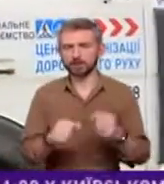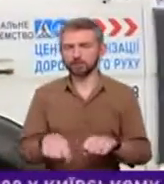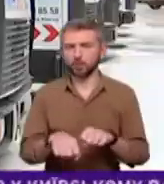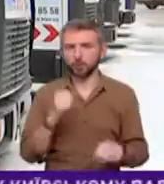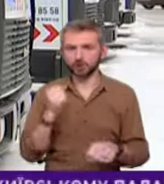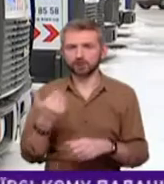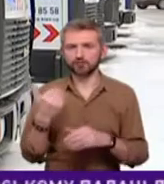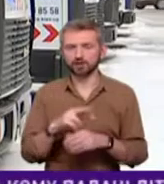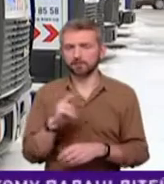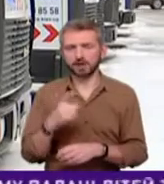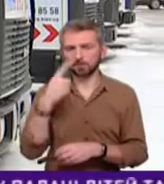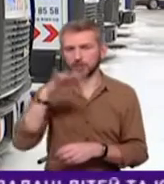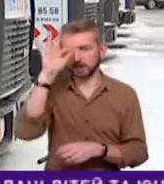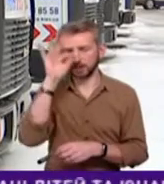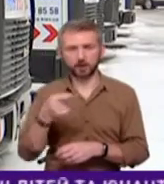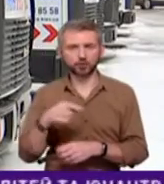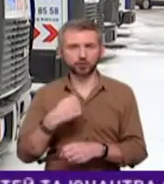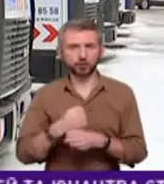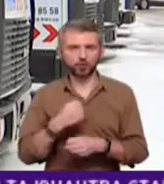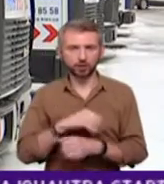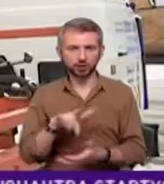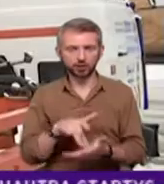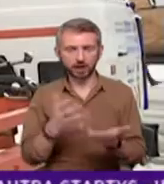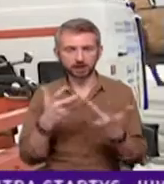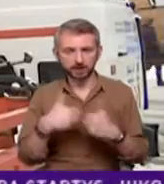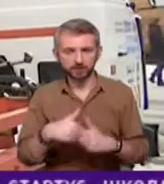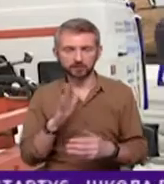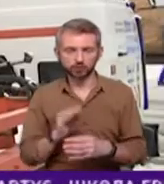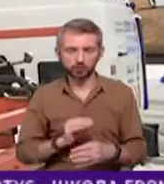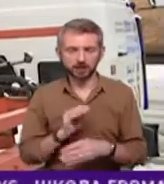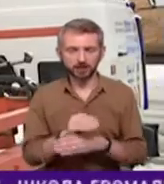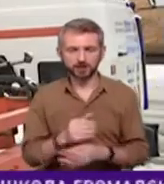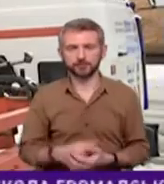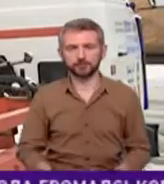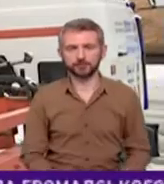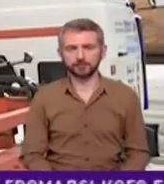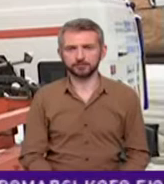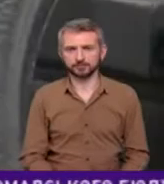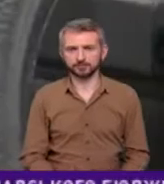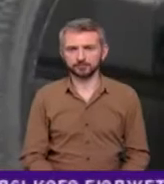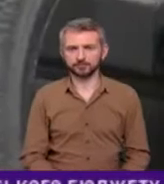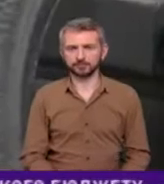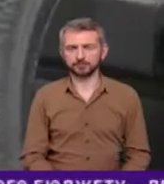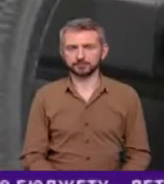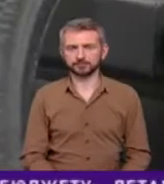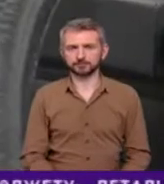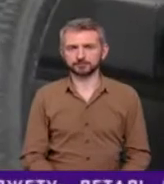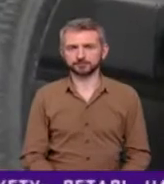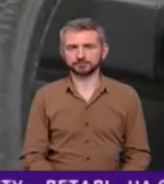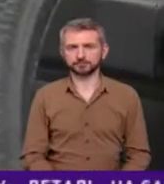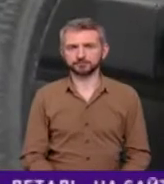водіїв-порушників уже без поліції. Тож роботи комунальній техніці додасться. Богдан Бруненко, Едуард Таравський, телеканал